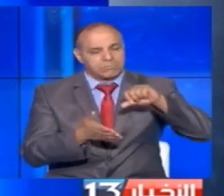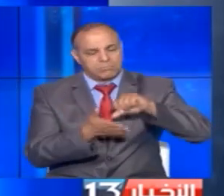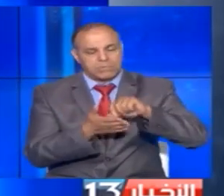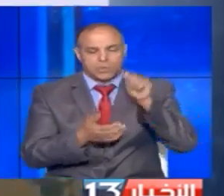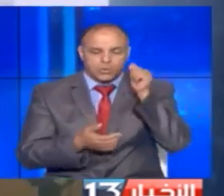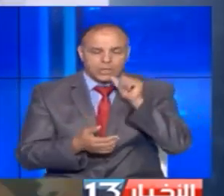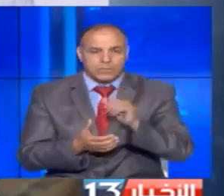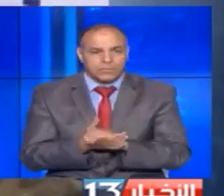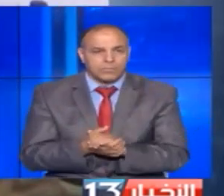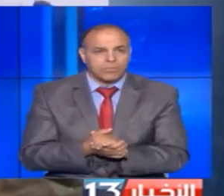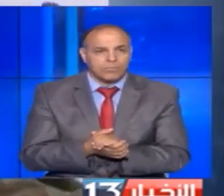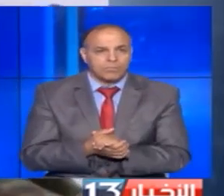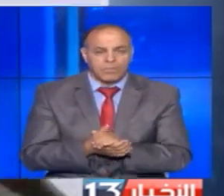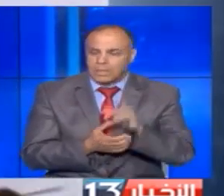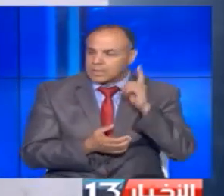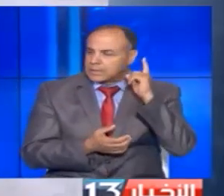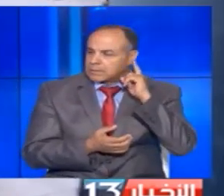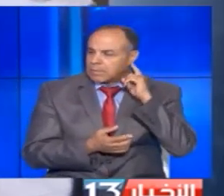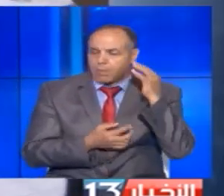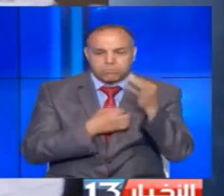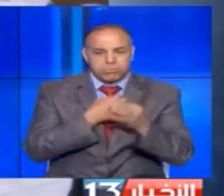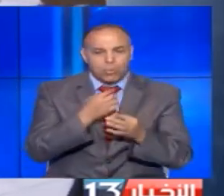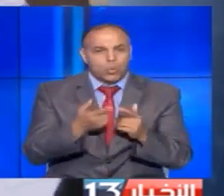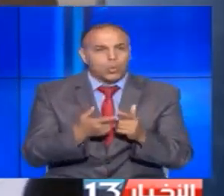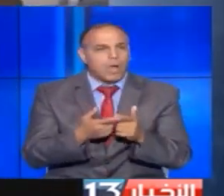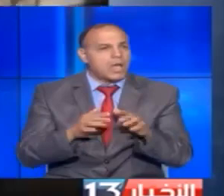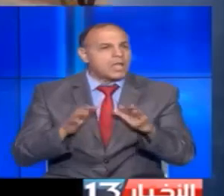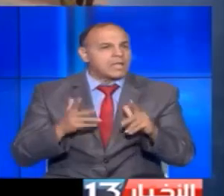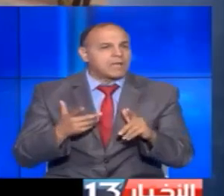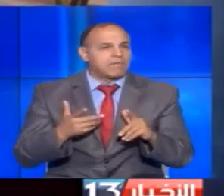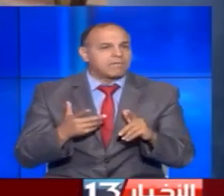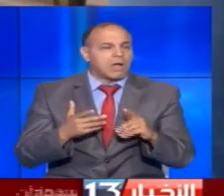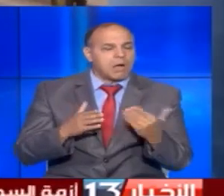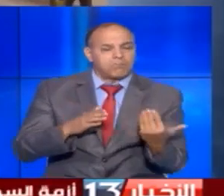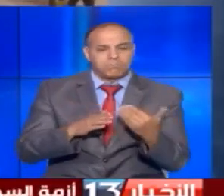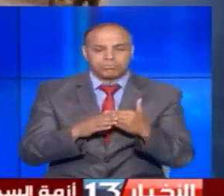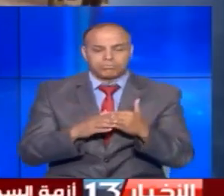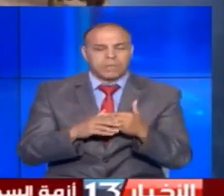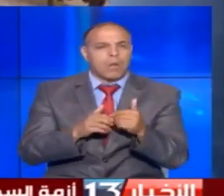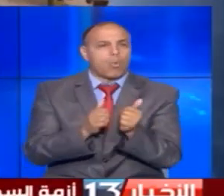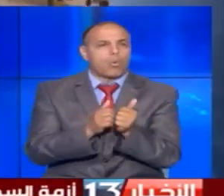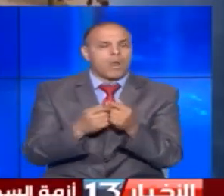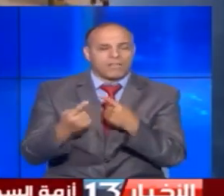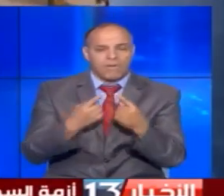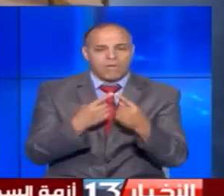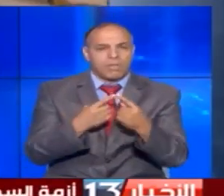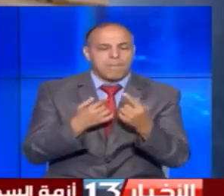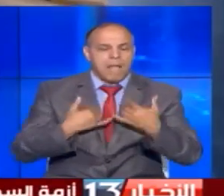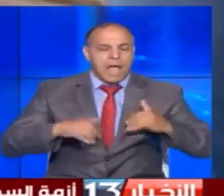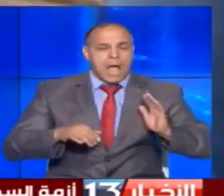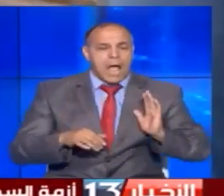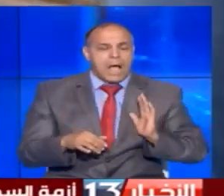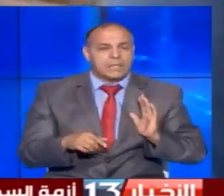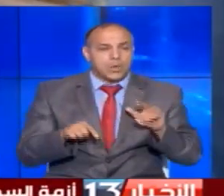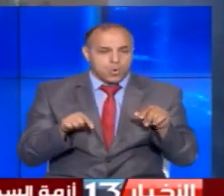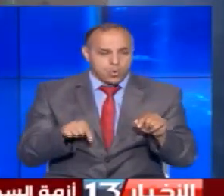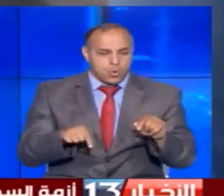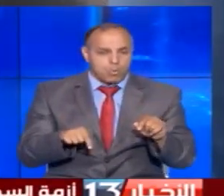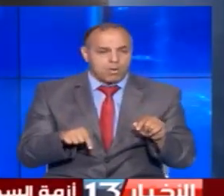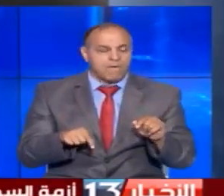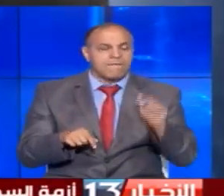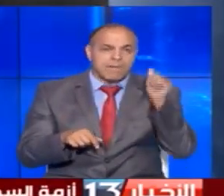وسط انباء تحدثت اليوم عن امكانيه وقف المعارضه السودانيه تفاوض مع المجلس العسكري الحاكم في البلاد